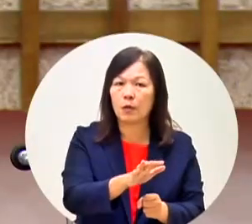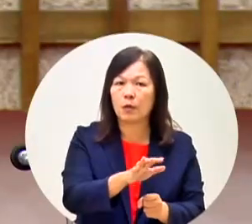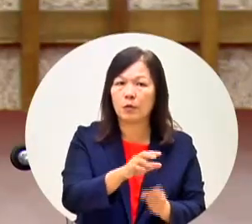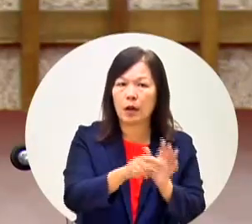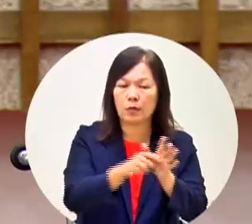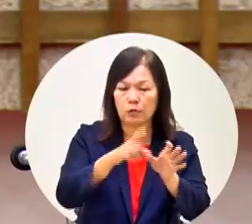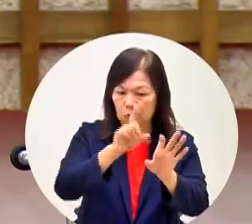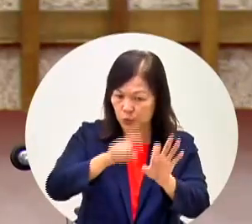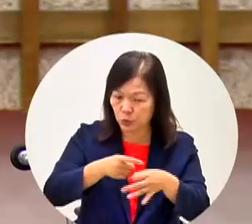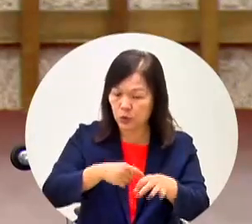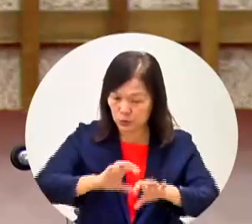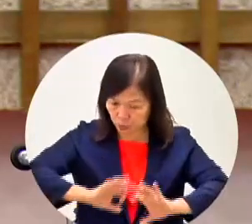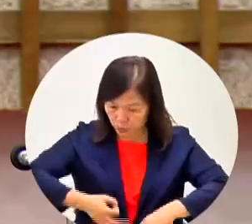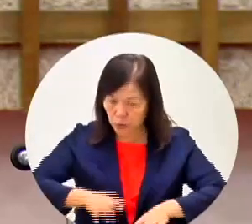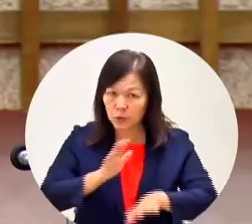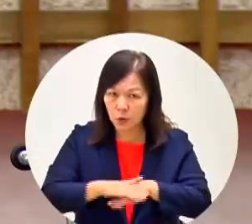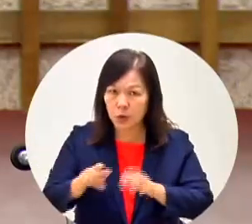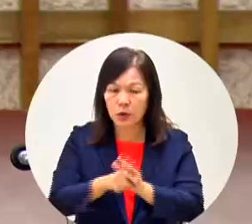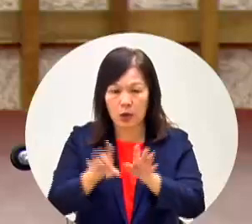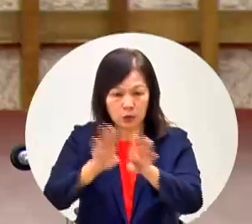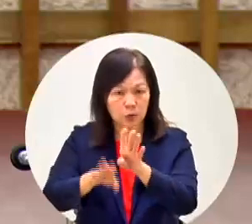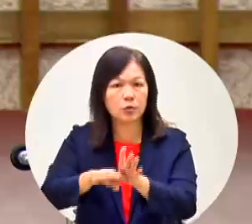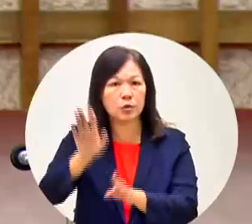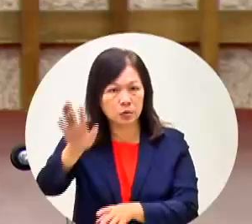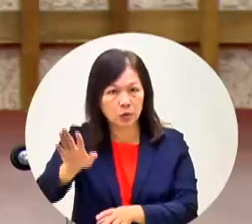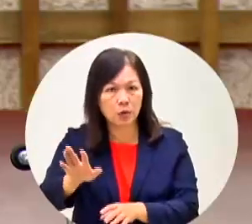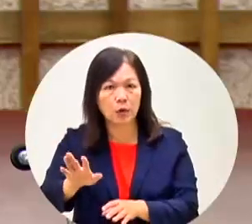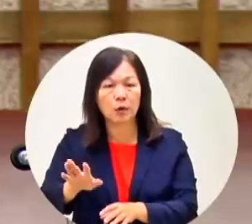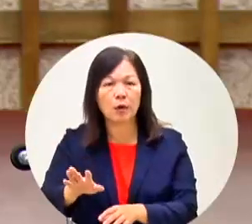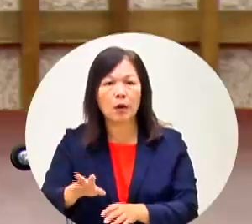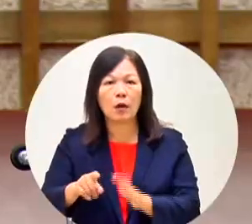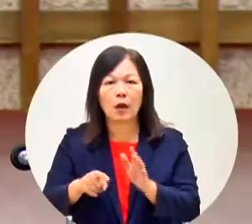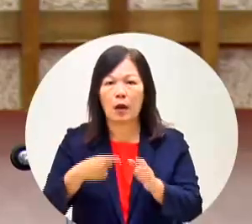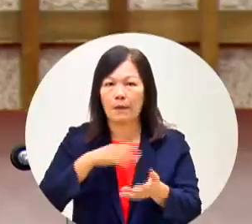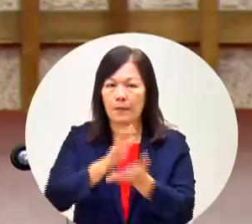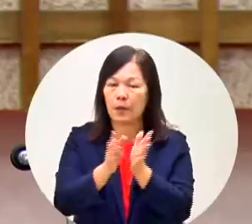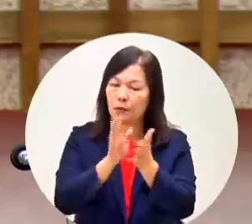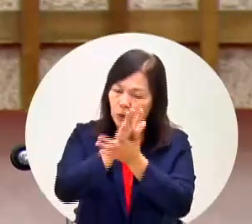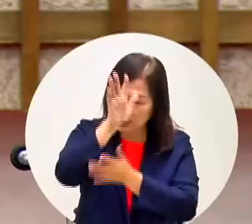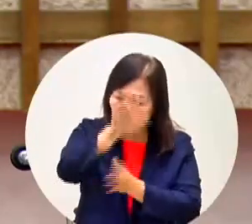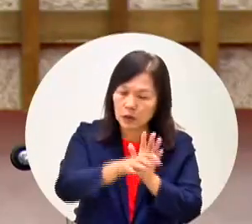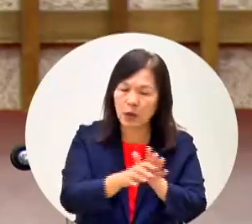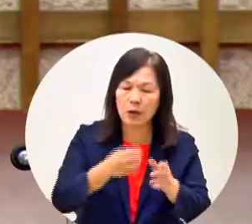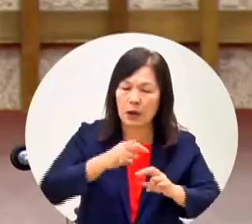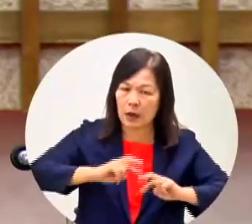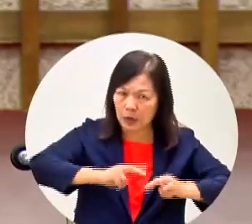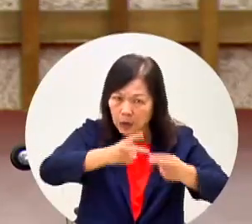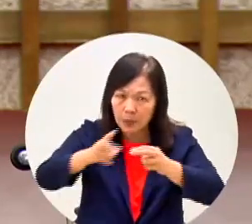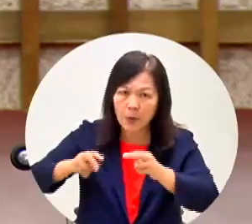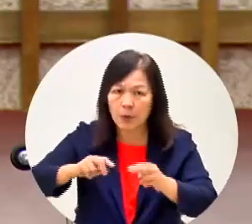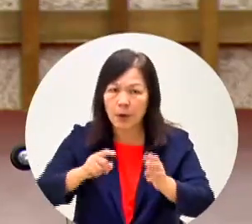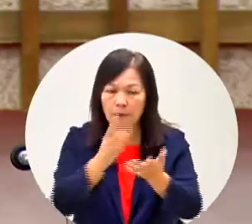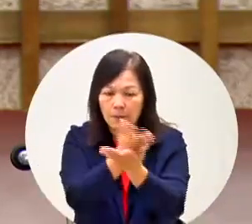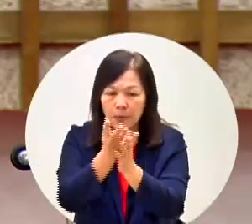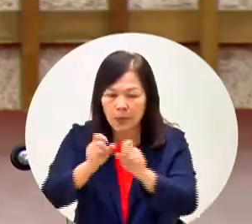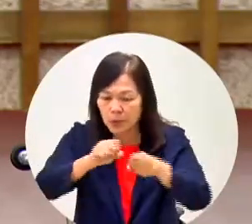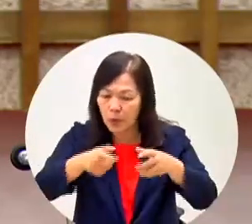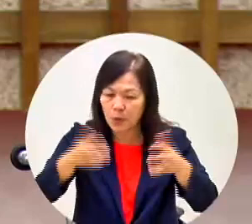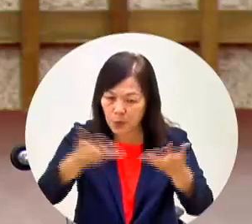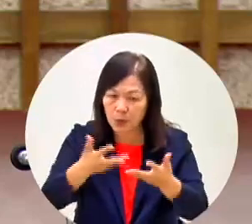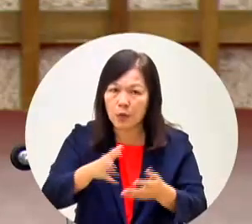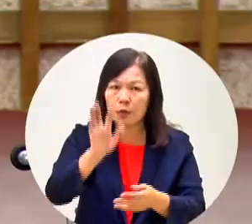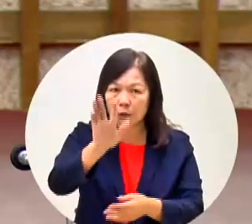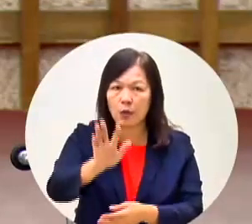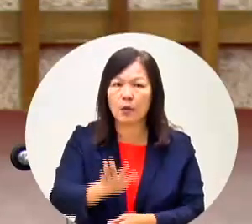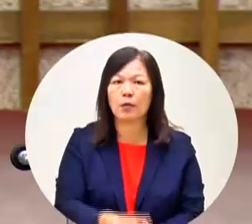收，有税收就有我们所谓的未来改善各项的一个公共工程，这是一个最重要的发展